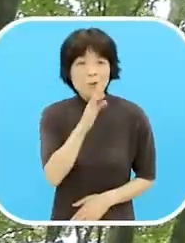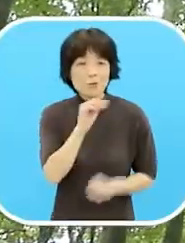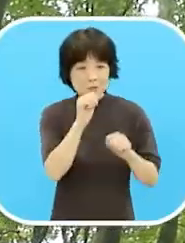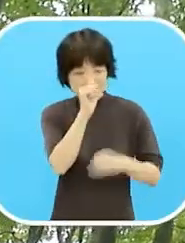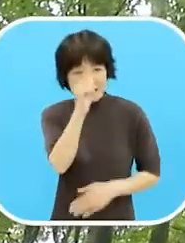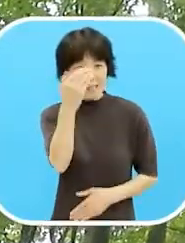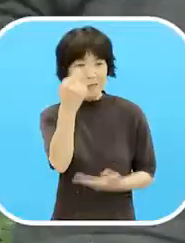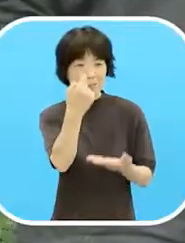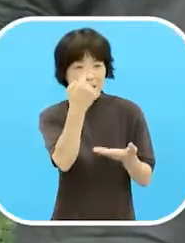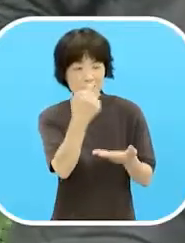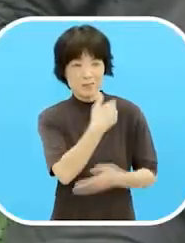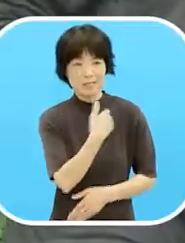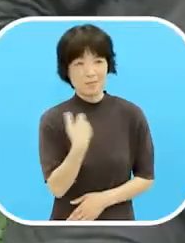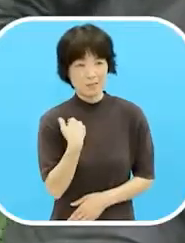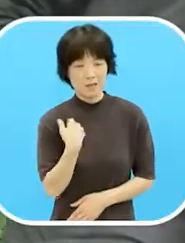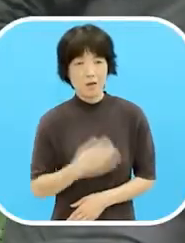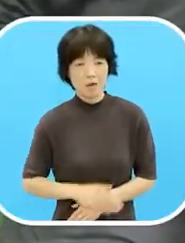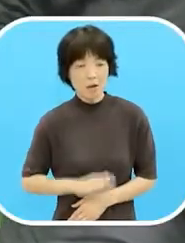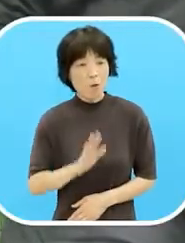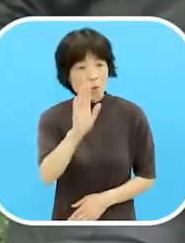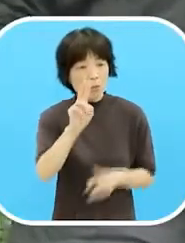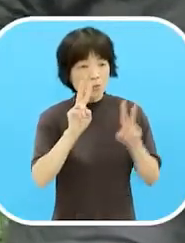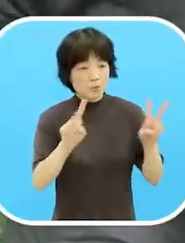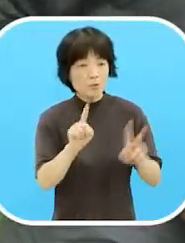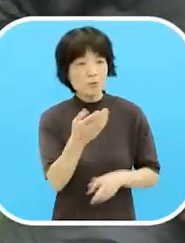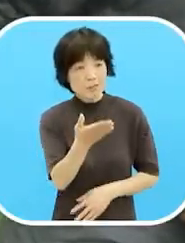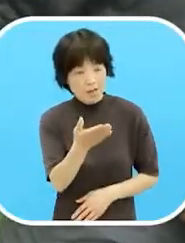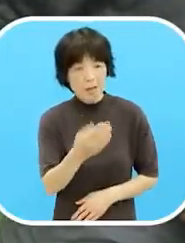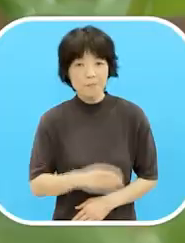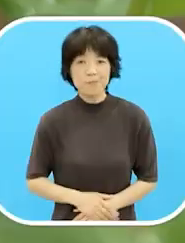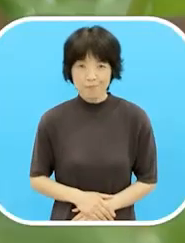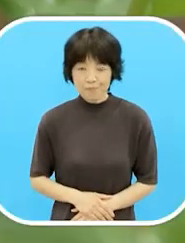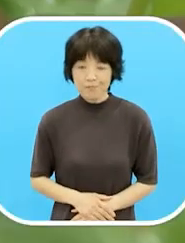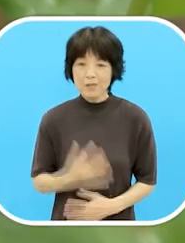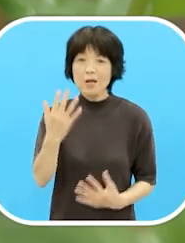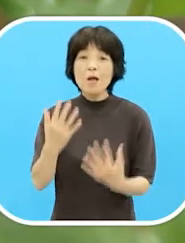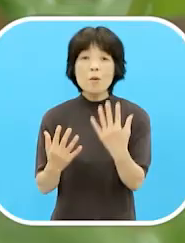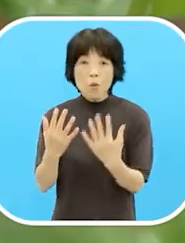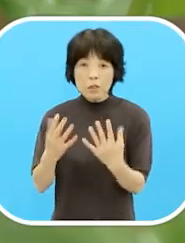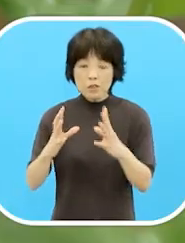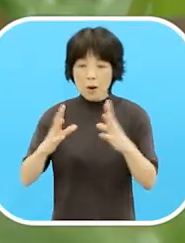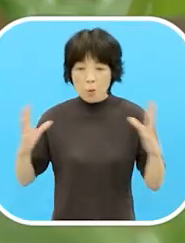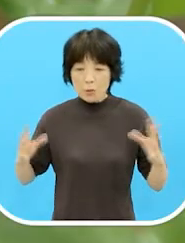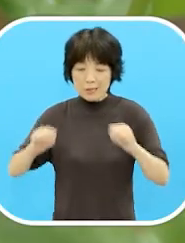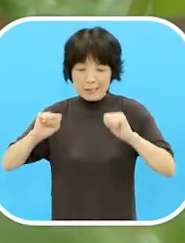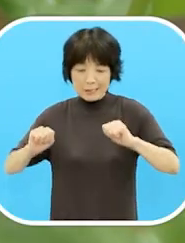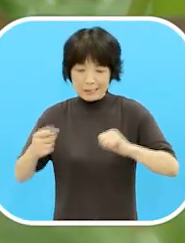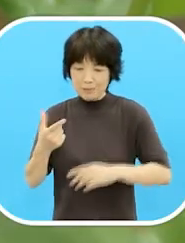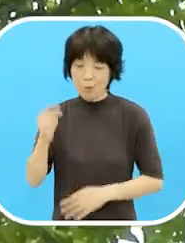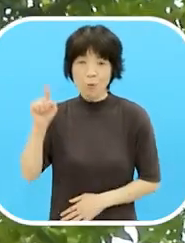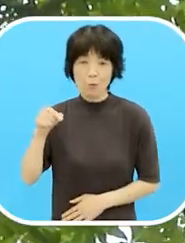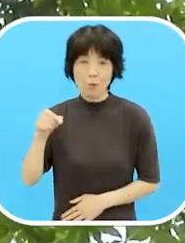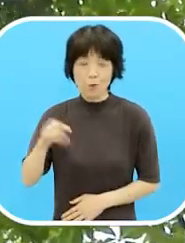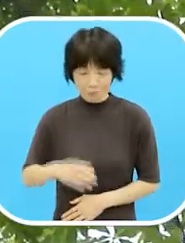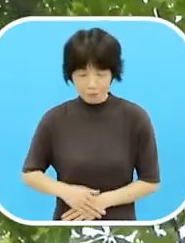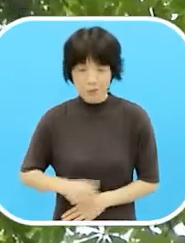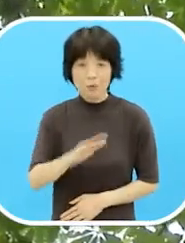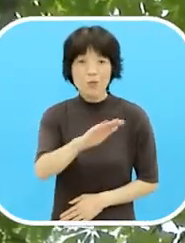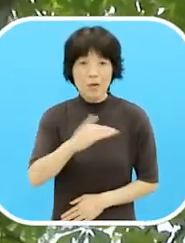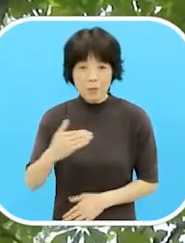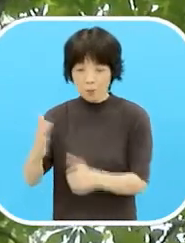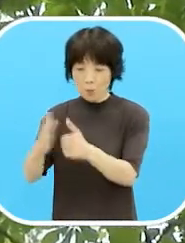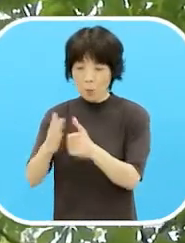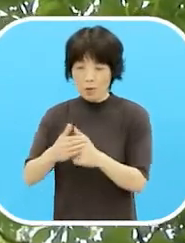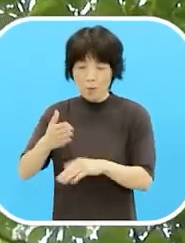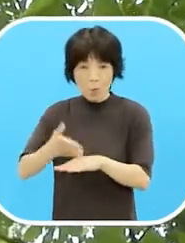強になります、最後に斉藤さんの今後のビジョンを聞かせてもらえますか。 はい、森は大きい生き物ですよね。我々はずっと恩恵を